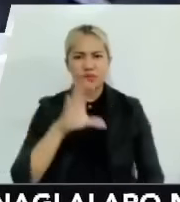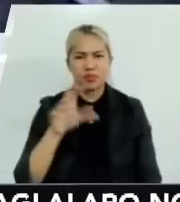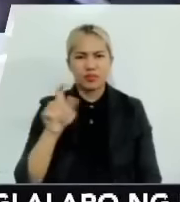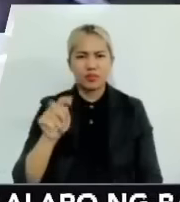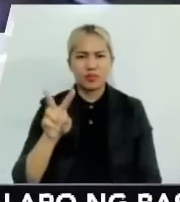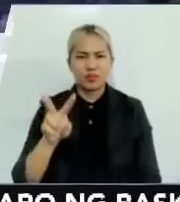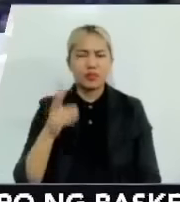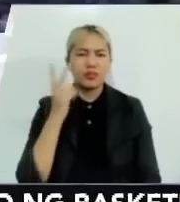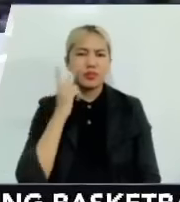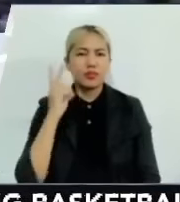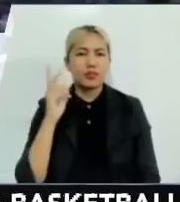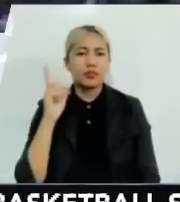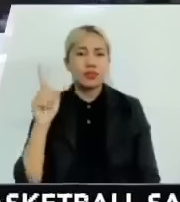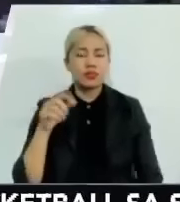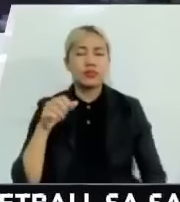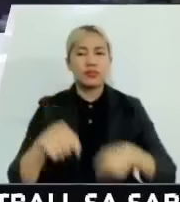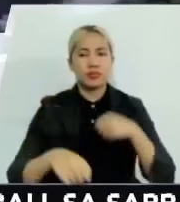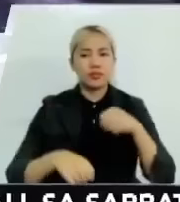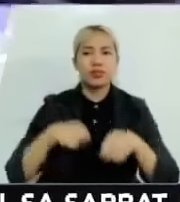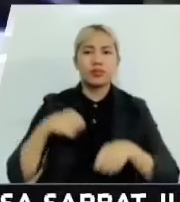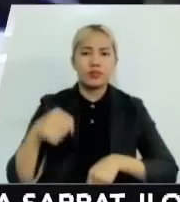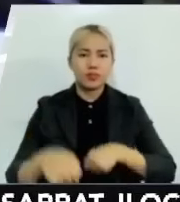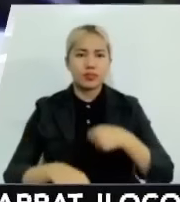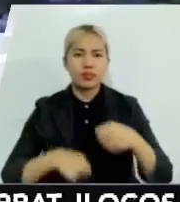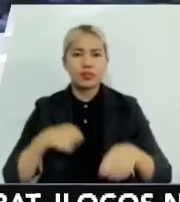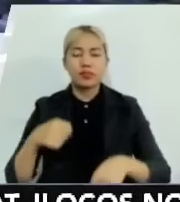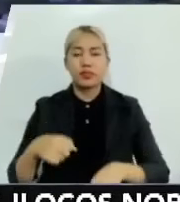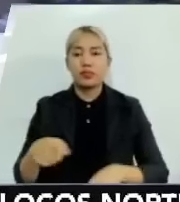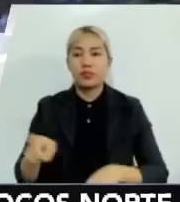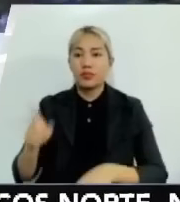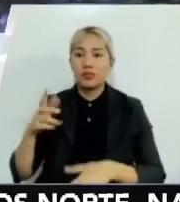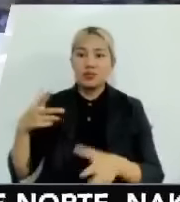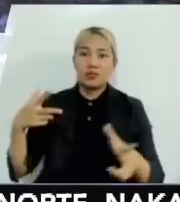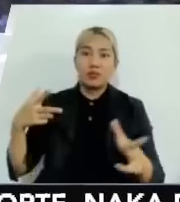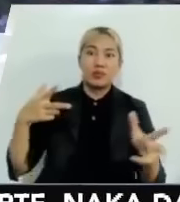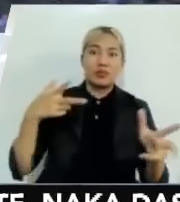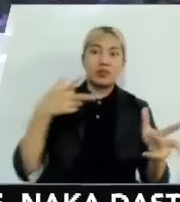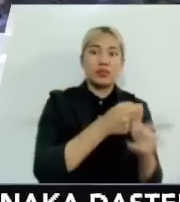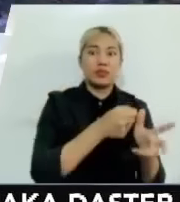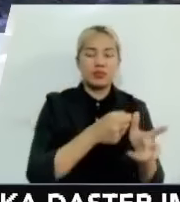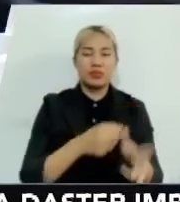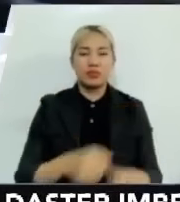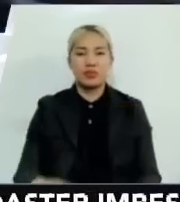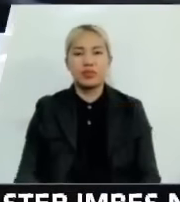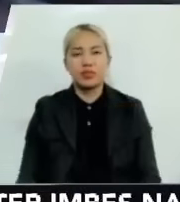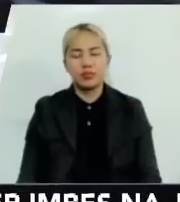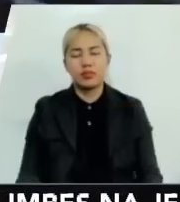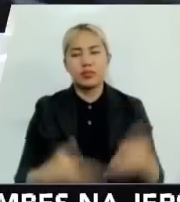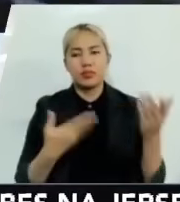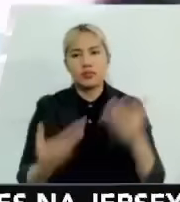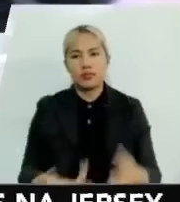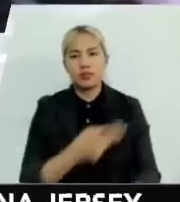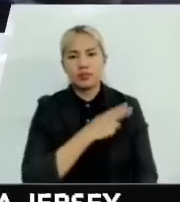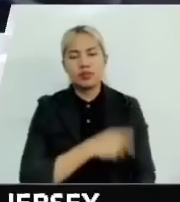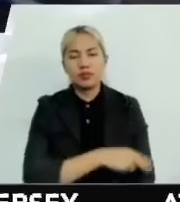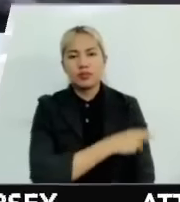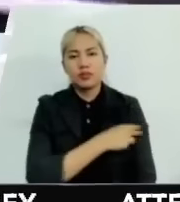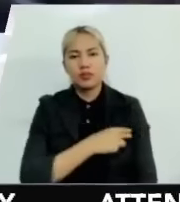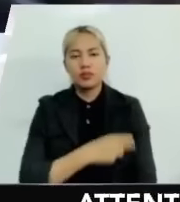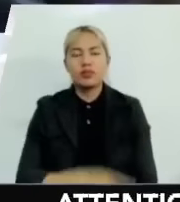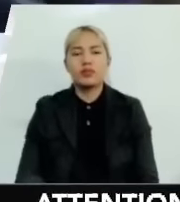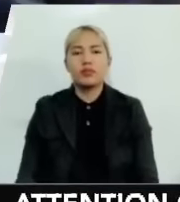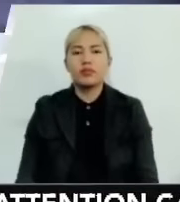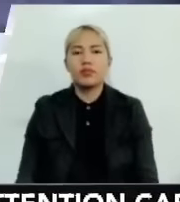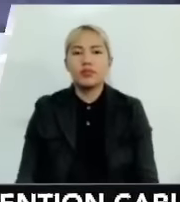na nagbibisikleta ang lalaki nang bigla siyang mabangga ng kasunod na motorsiklo. Dinala sa ospital ang siklista, hindi naman nagpadala sa ospital